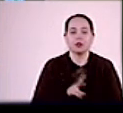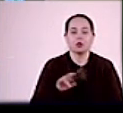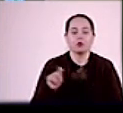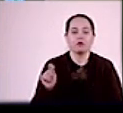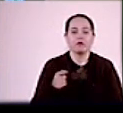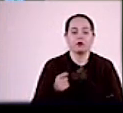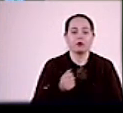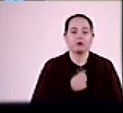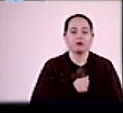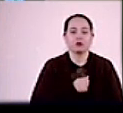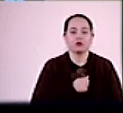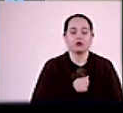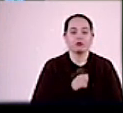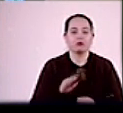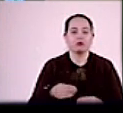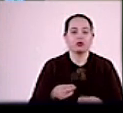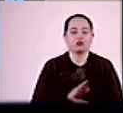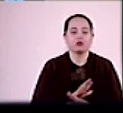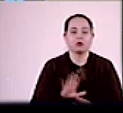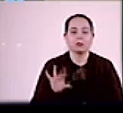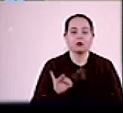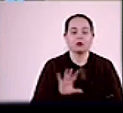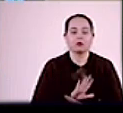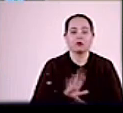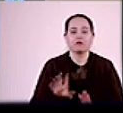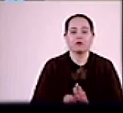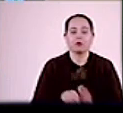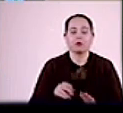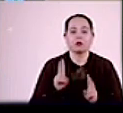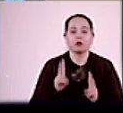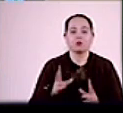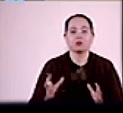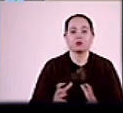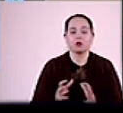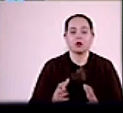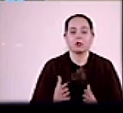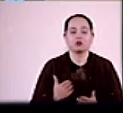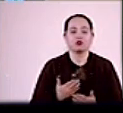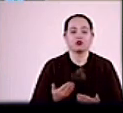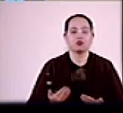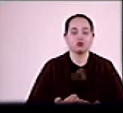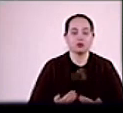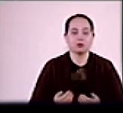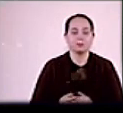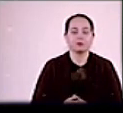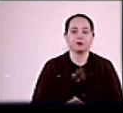война беспощадна и не выбирает, кому сохранить жизнь.